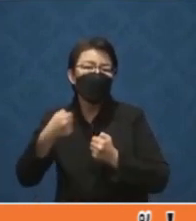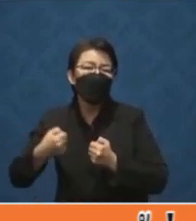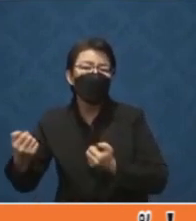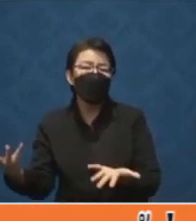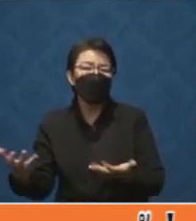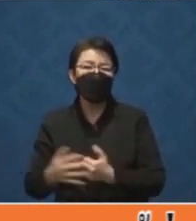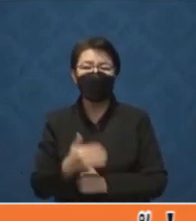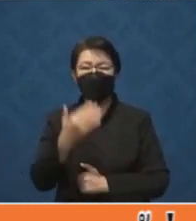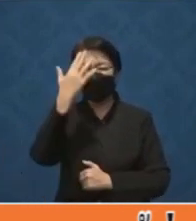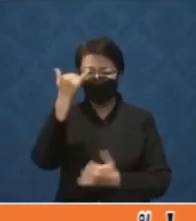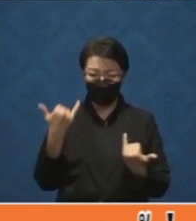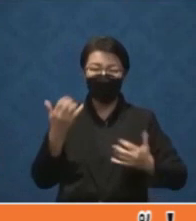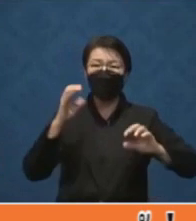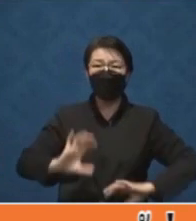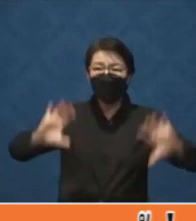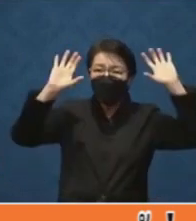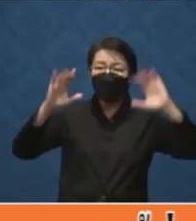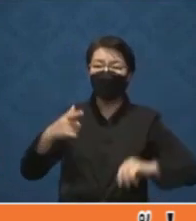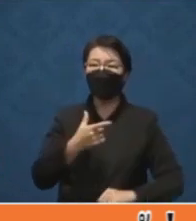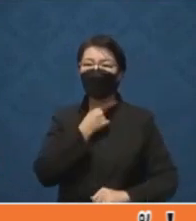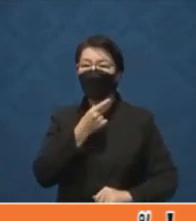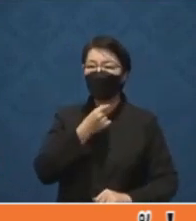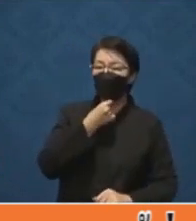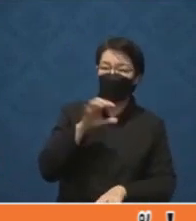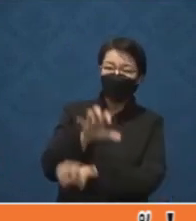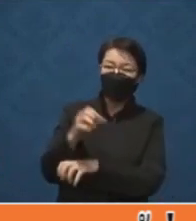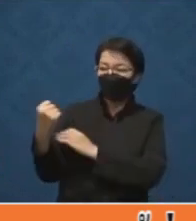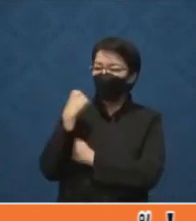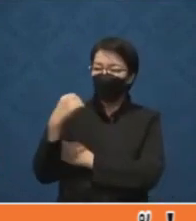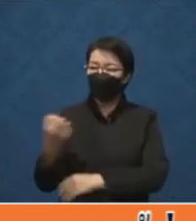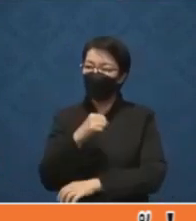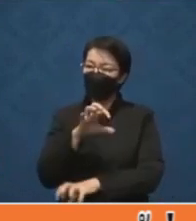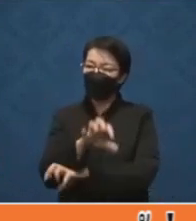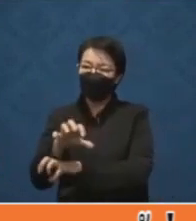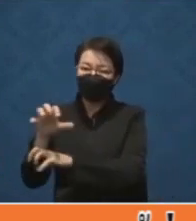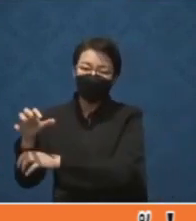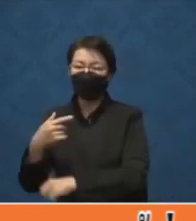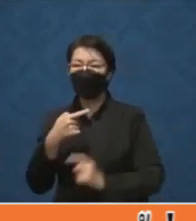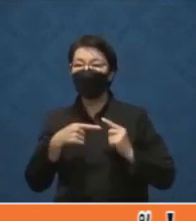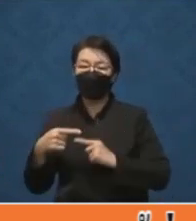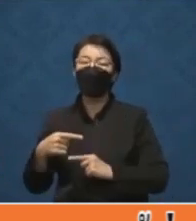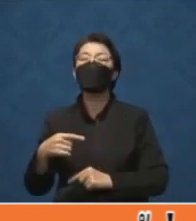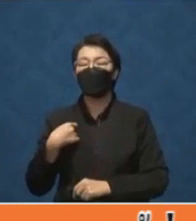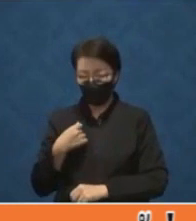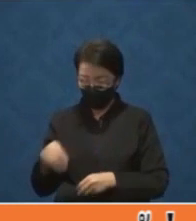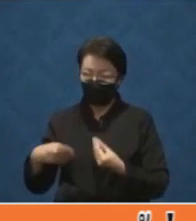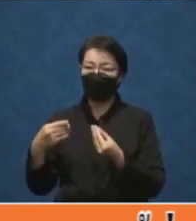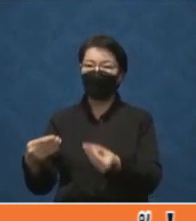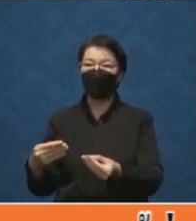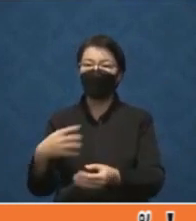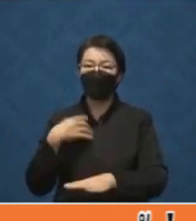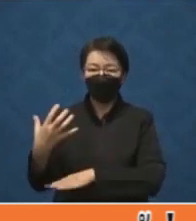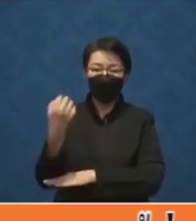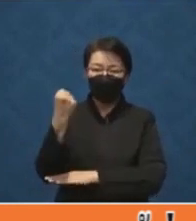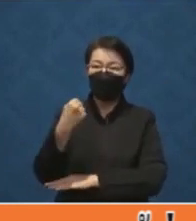ฐบาลเสพติดอำนาจจึงยังคงกฎหมายพิเศษฉบับนี้เอาไว้เป็นเครื่องมือเพื่อปกป้องอำน